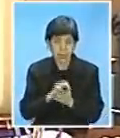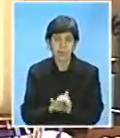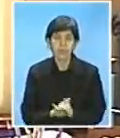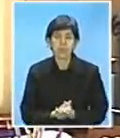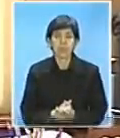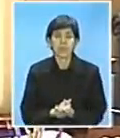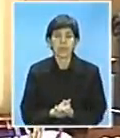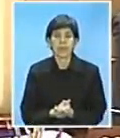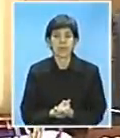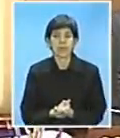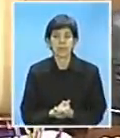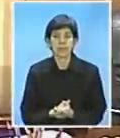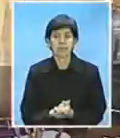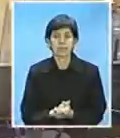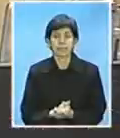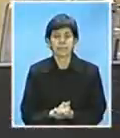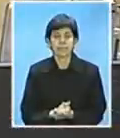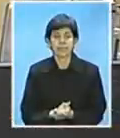ครับ